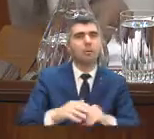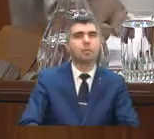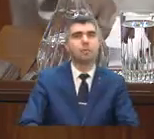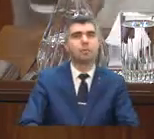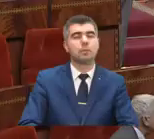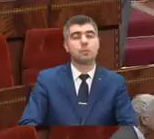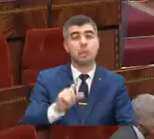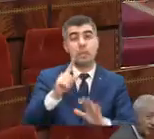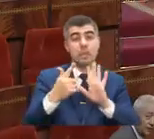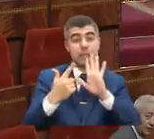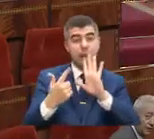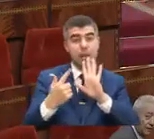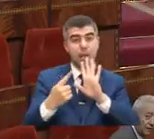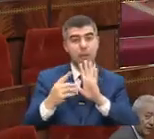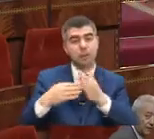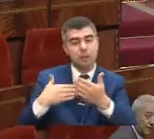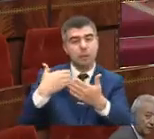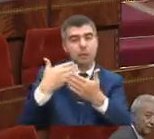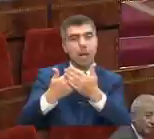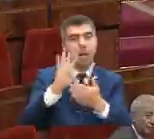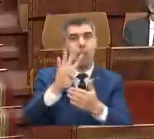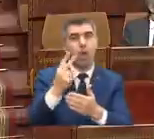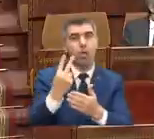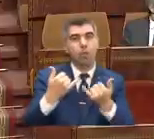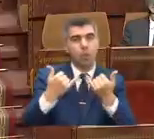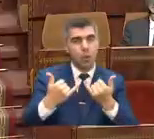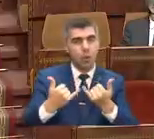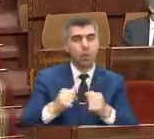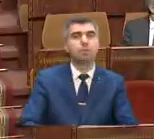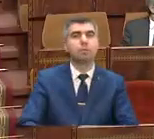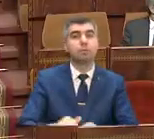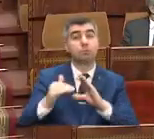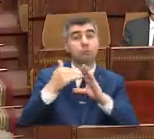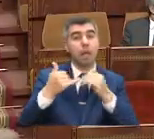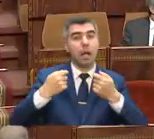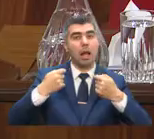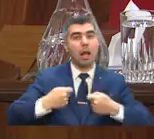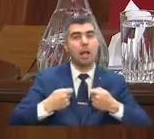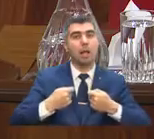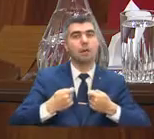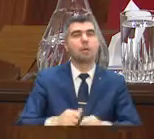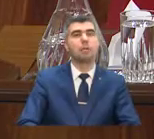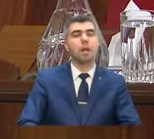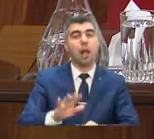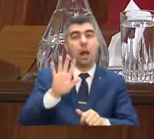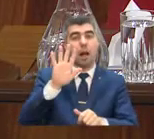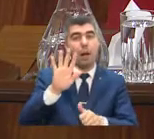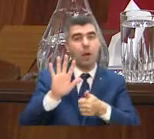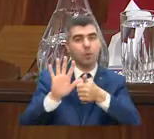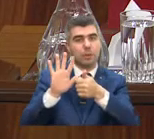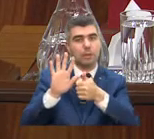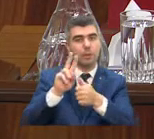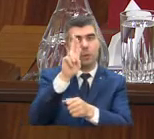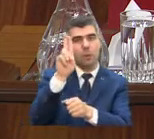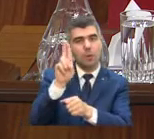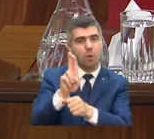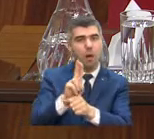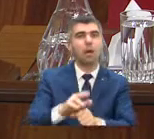تاريخ 17-24 دجنبر 2018، توصلت رئاسة مجلس النواب ب 64 سؤالا